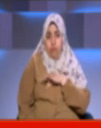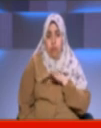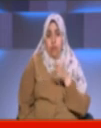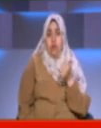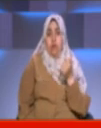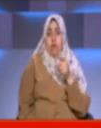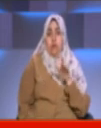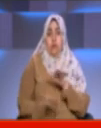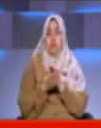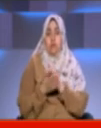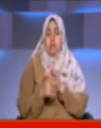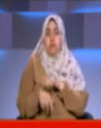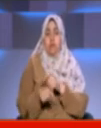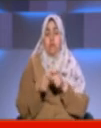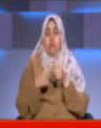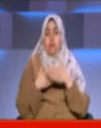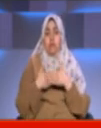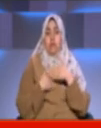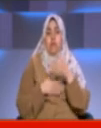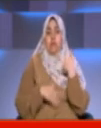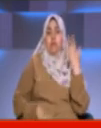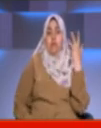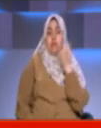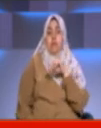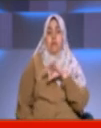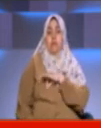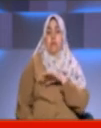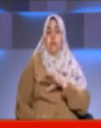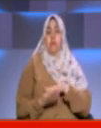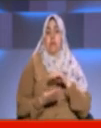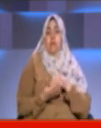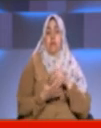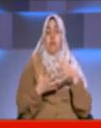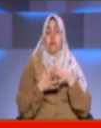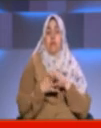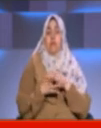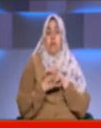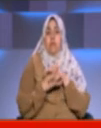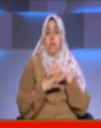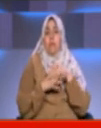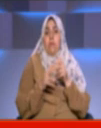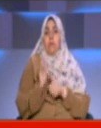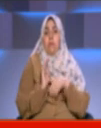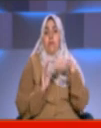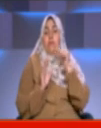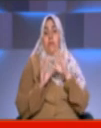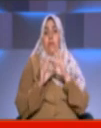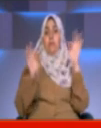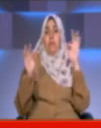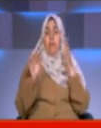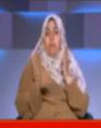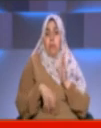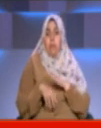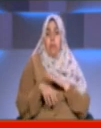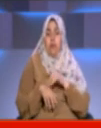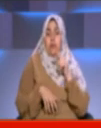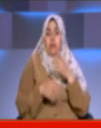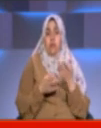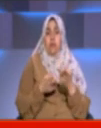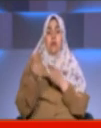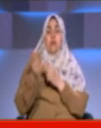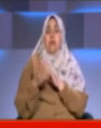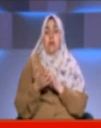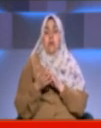منذ فترة طويلة عن طريق فبركة العديد من الفيديوهات، يعني والتي أصبح موضوع يدعو للسخرية إذا صح